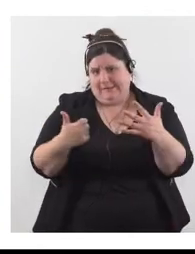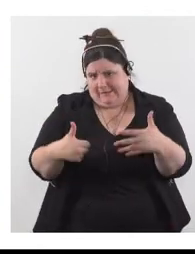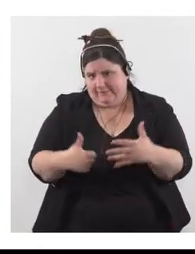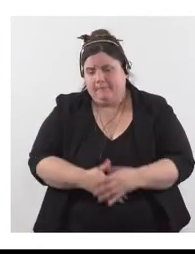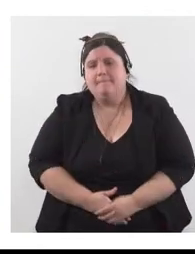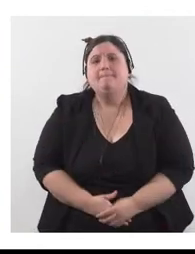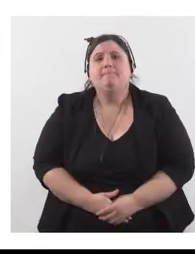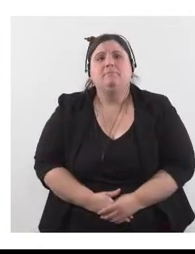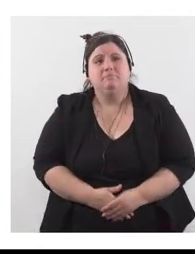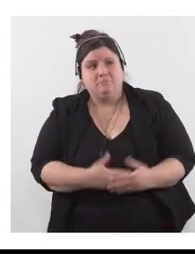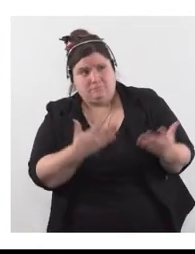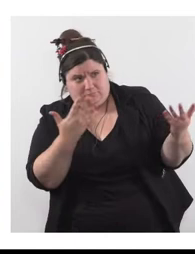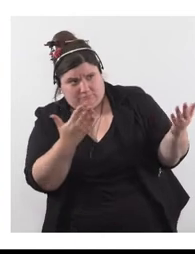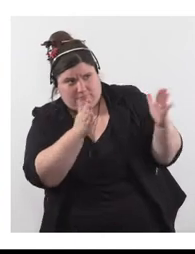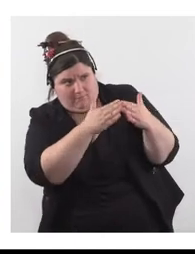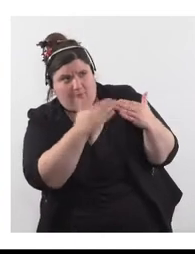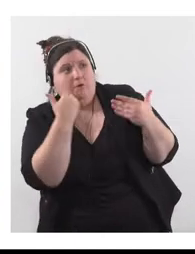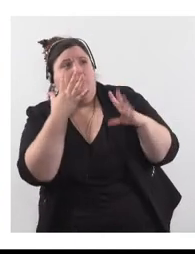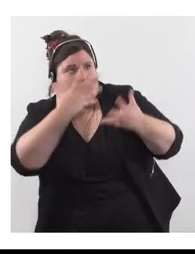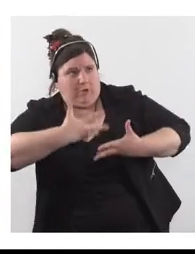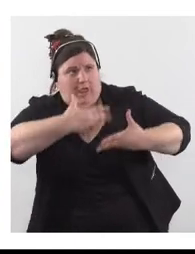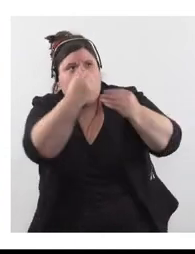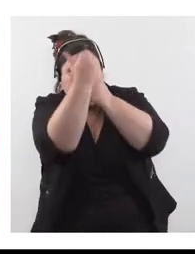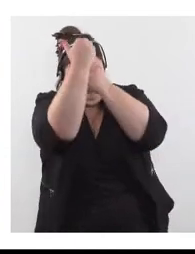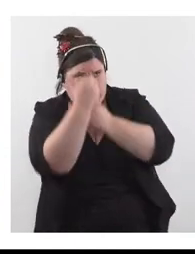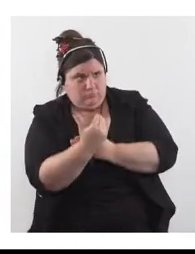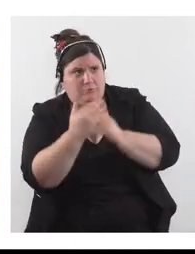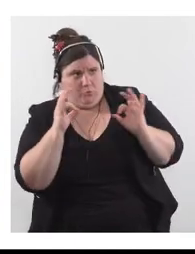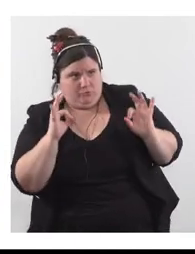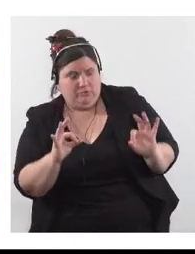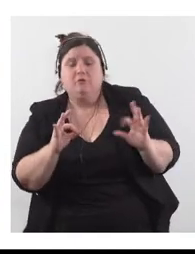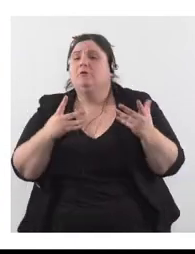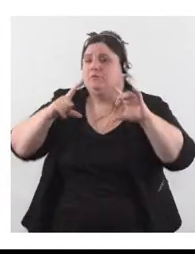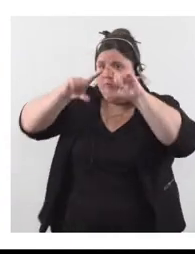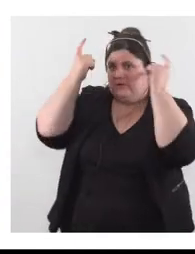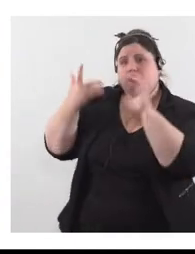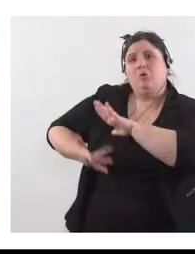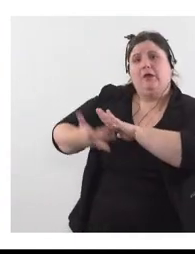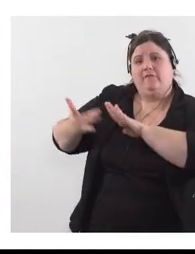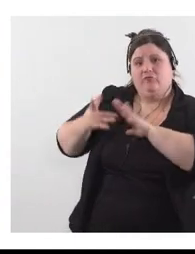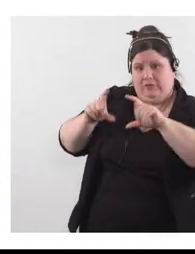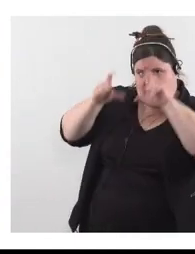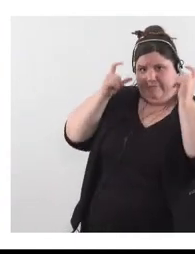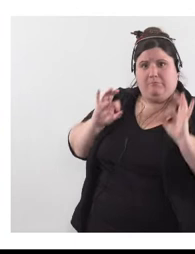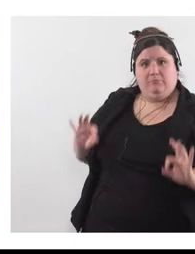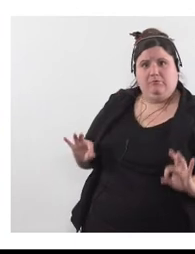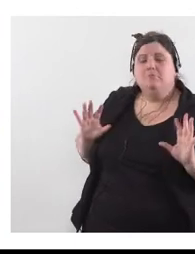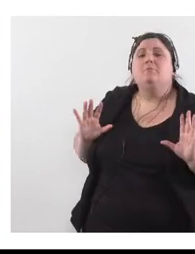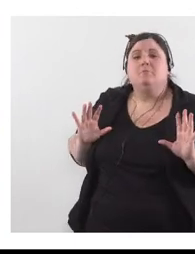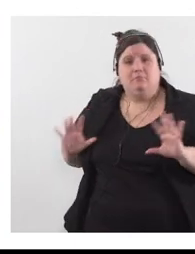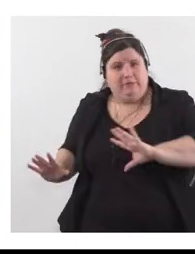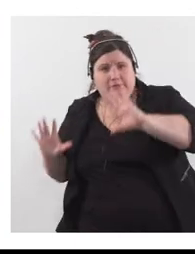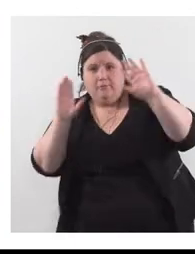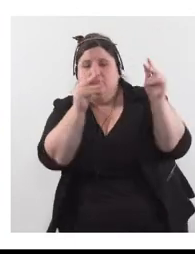J'ai demandé l'asile politique et j'ai eu le statut de réfugié. Par conséquent, j'ai déménagé